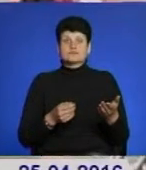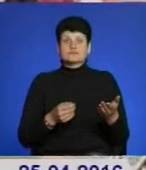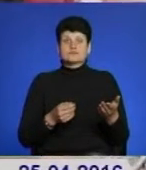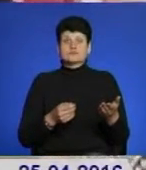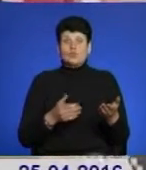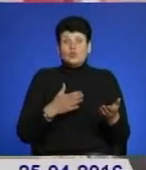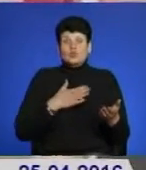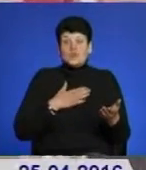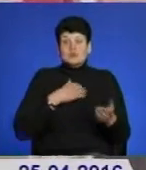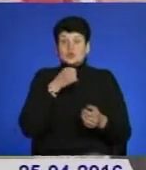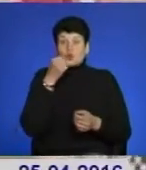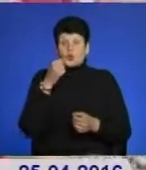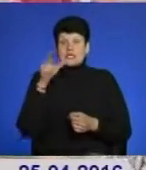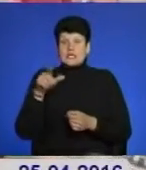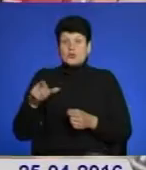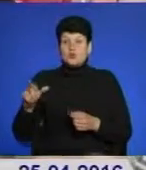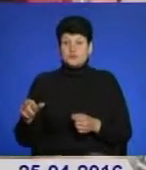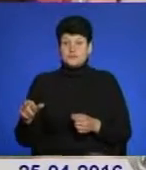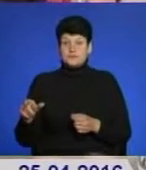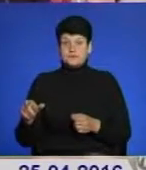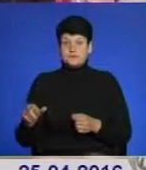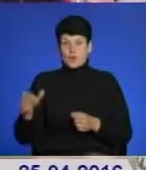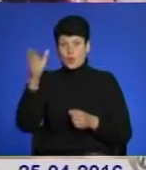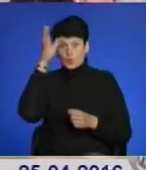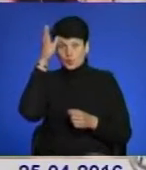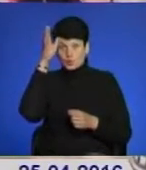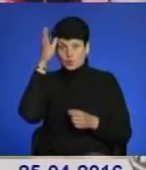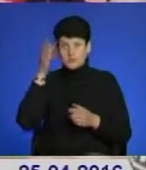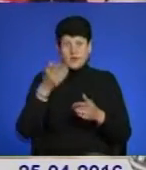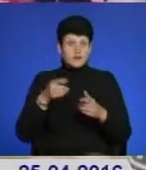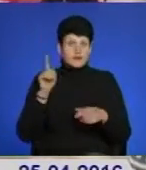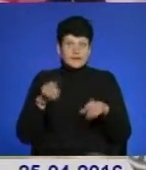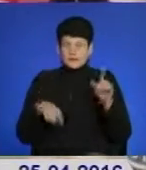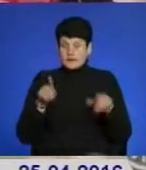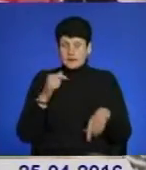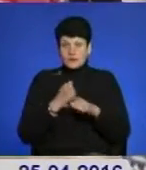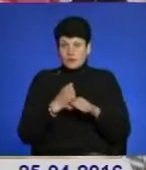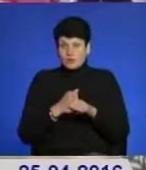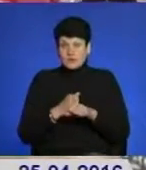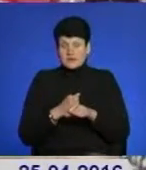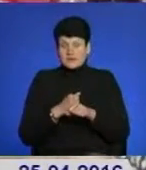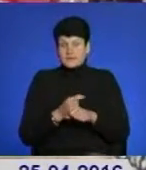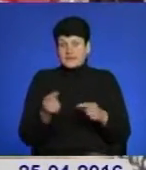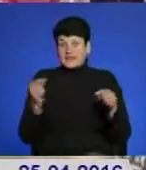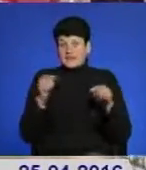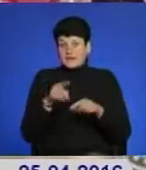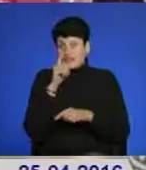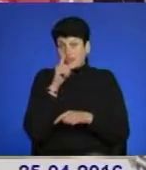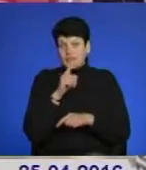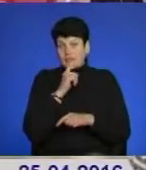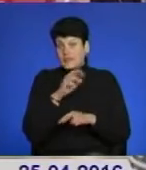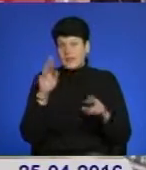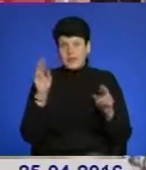Ну, в нас дорослі люди освічені, але деколи роблять такі, ну, незрозумілі